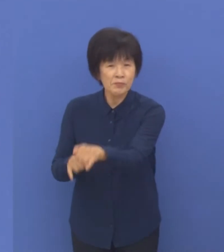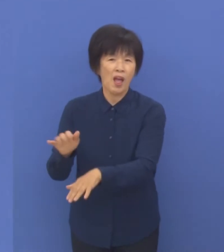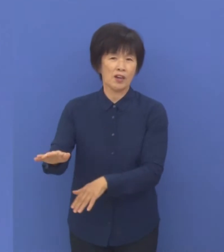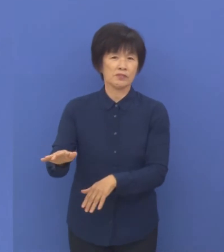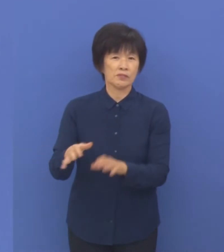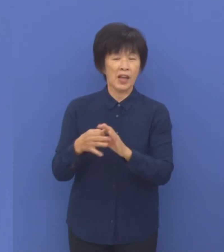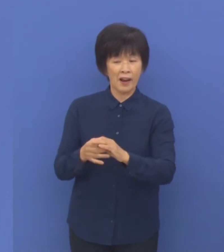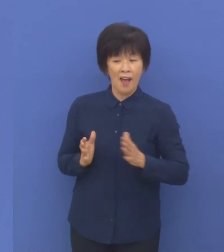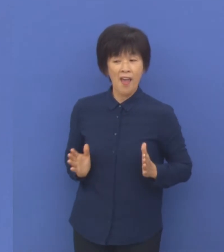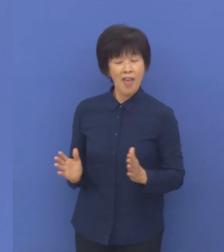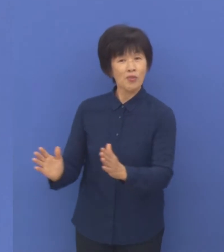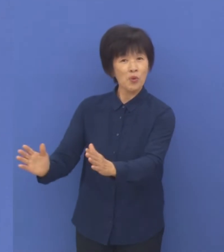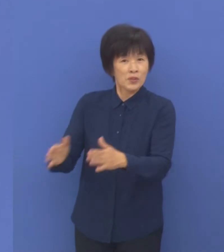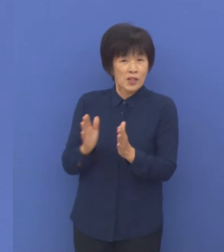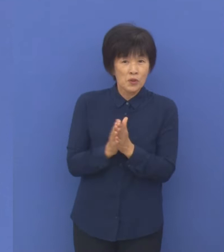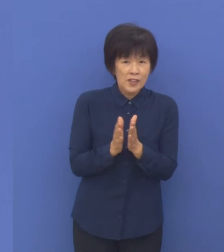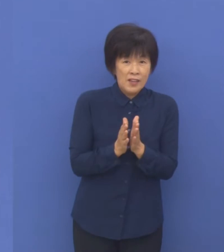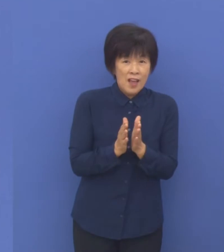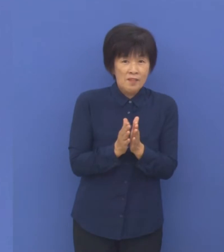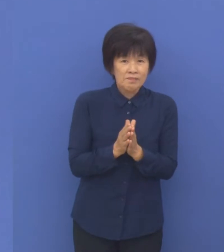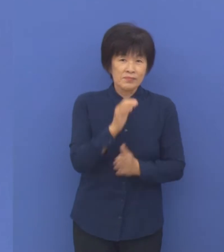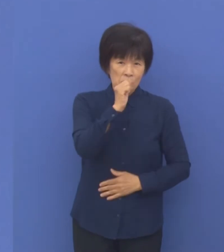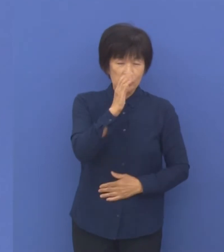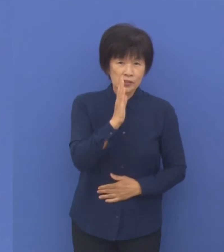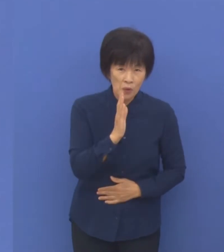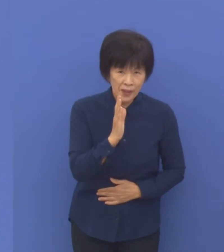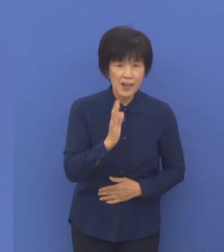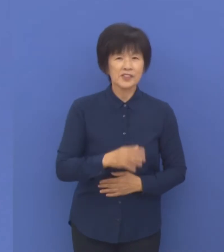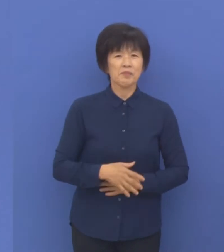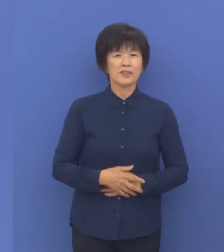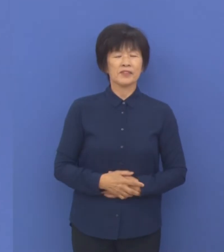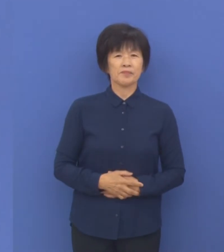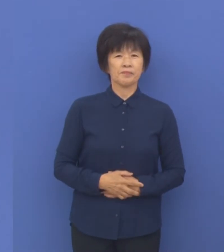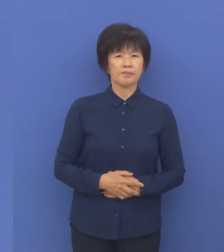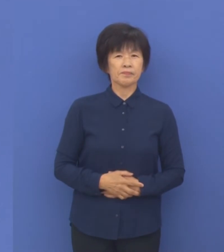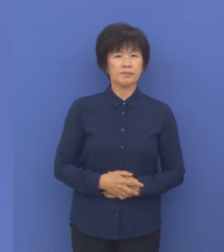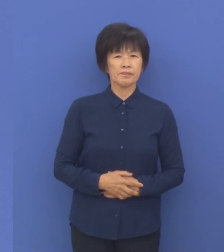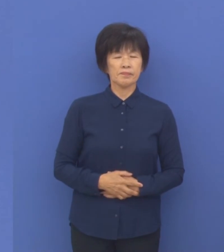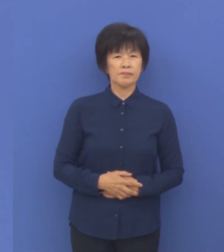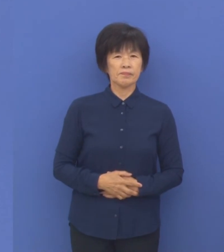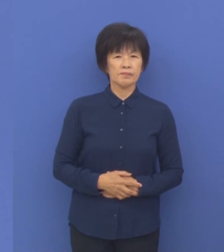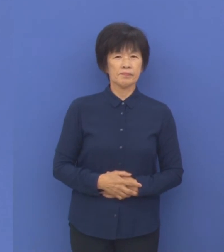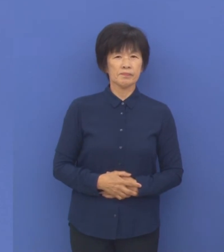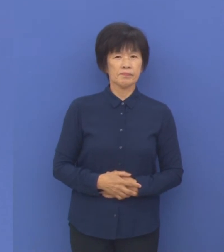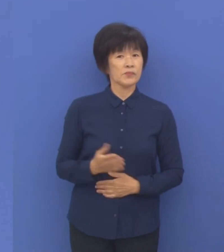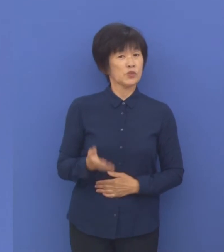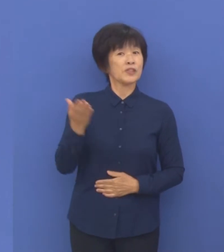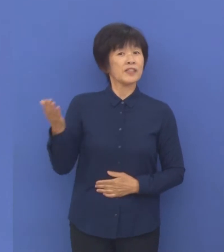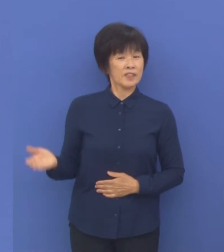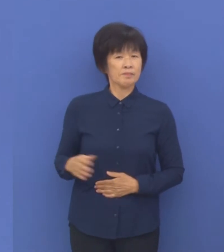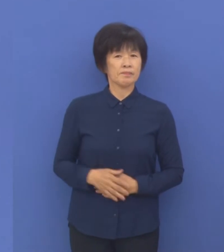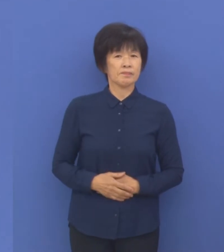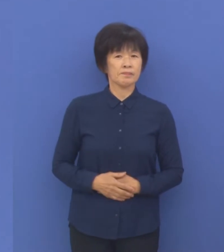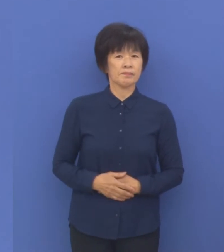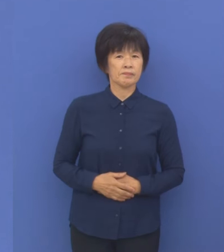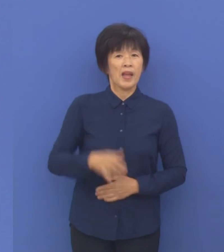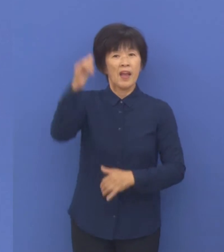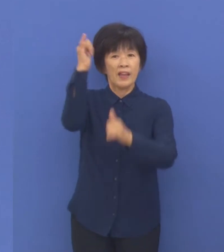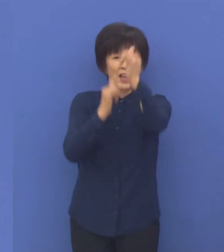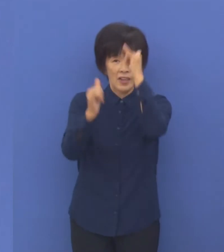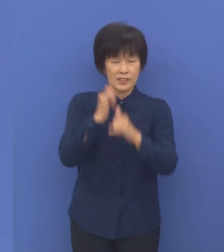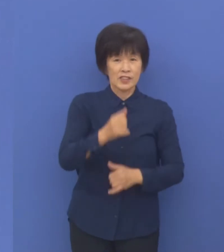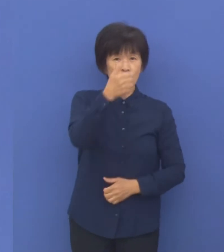で沿道での声援をよろしくお願い致します次に第